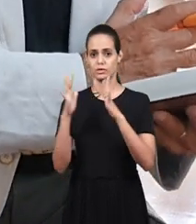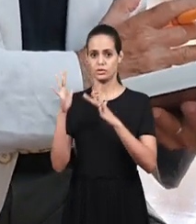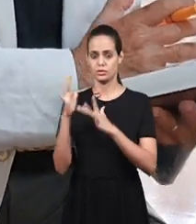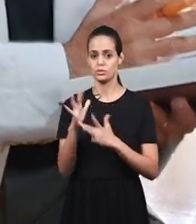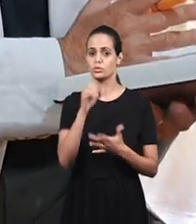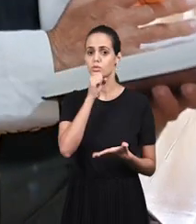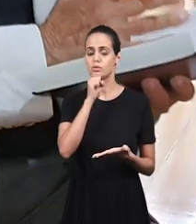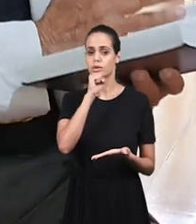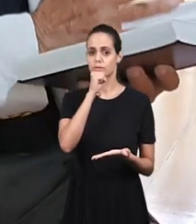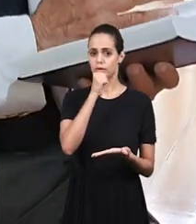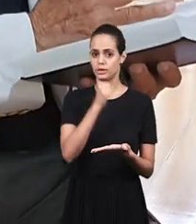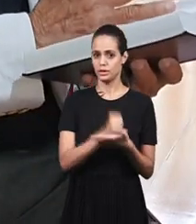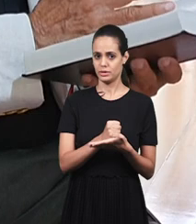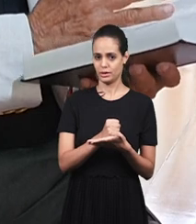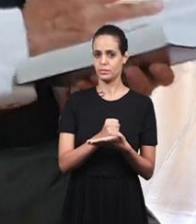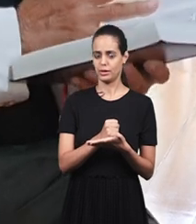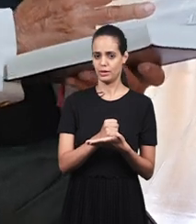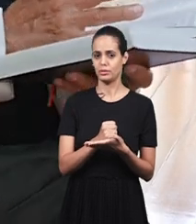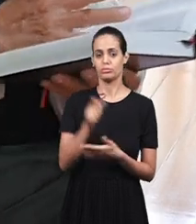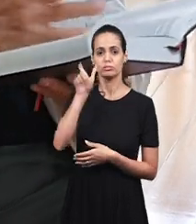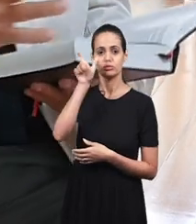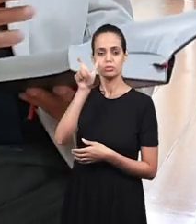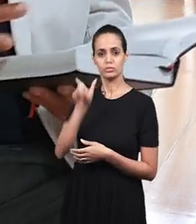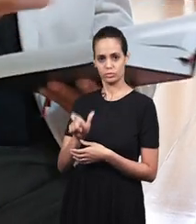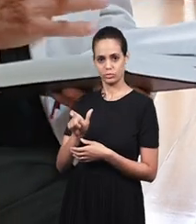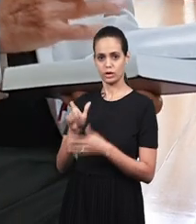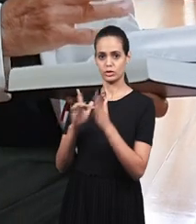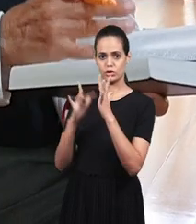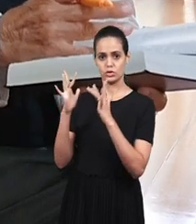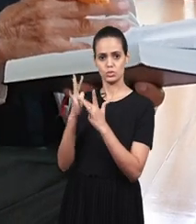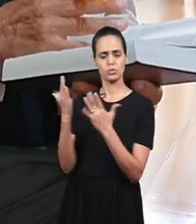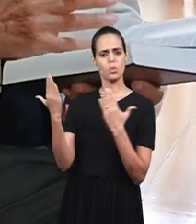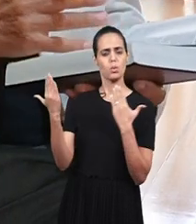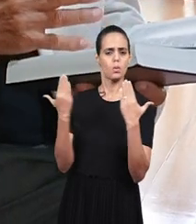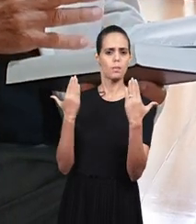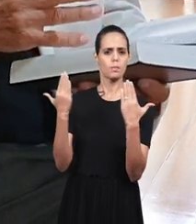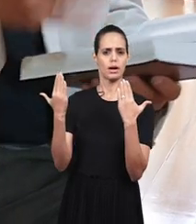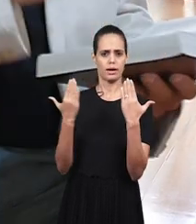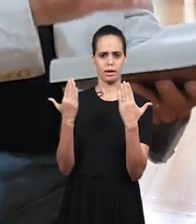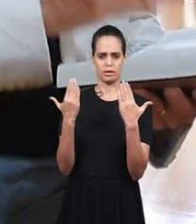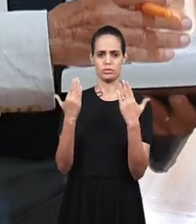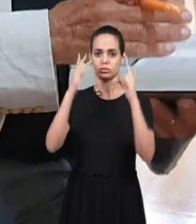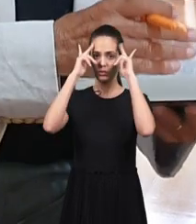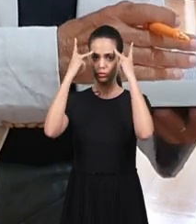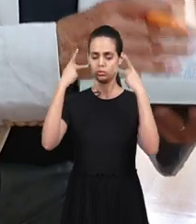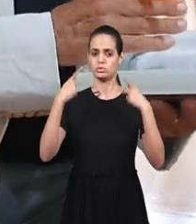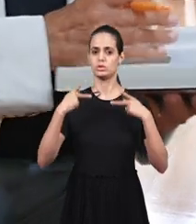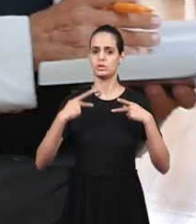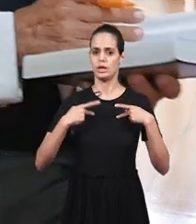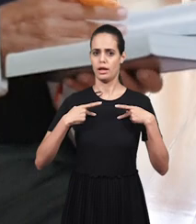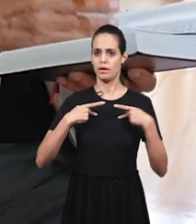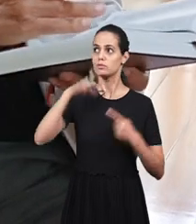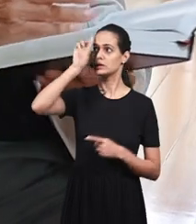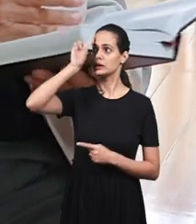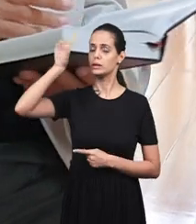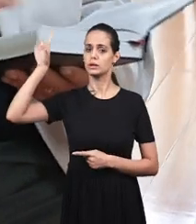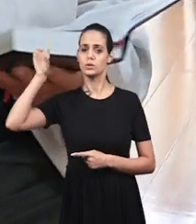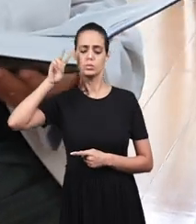à Dieu. Jésus, dans l'Ancien Testament, ce que nous avons cherché, c'est sa figure